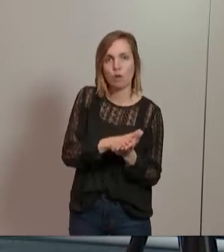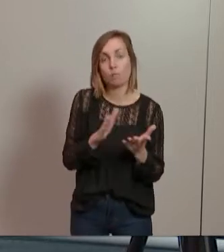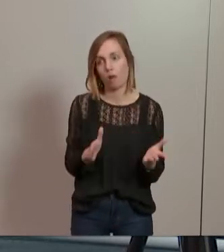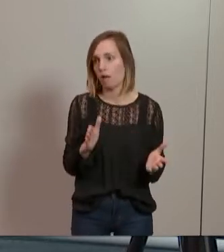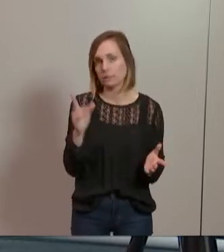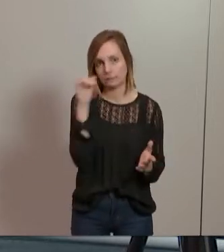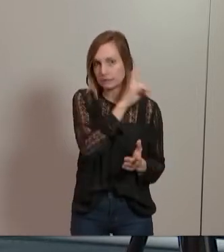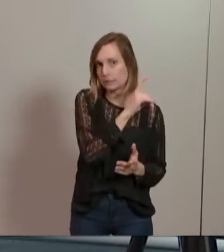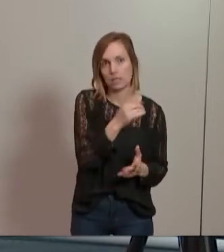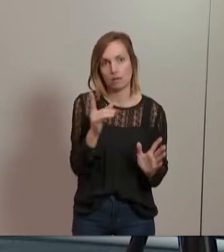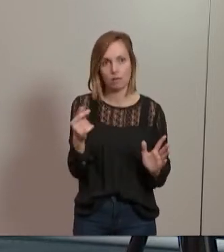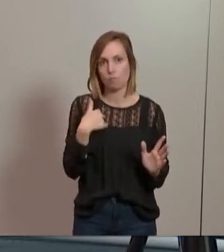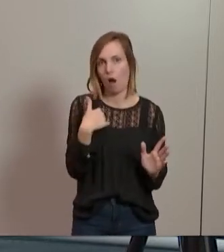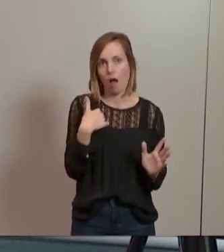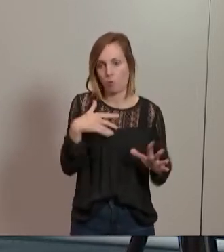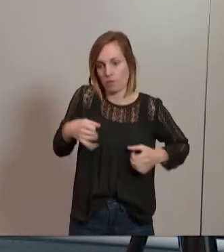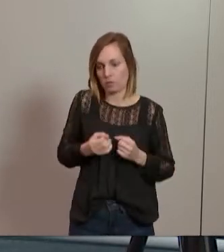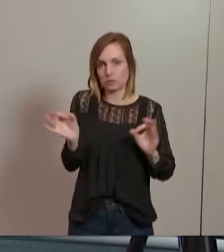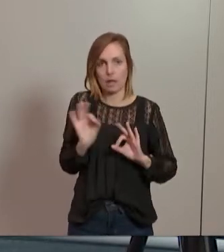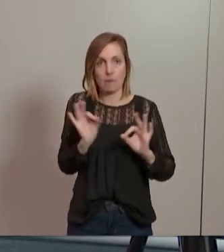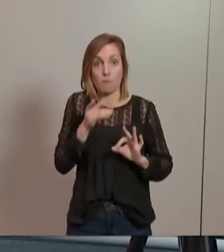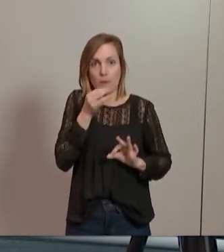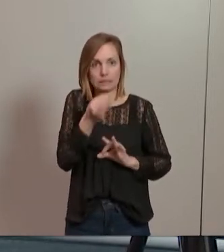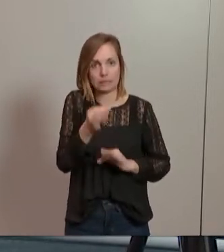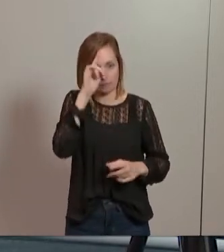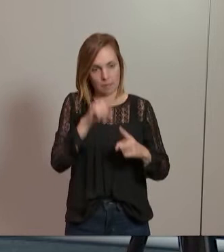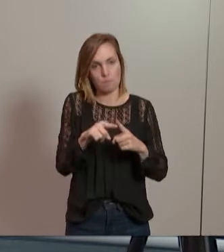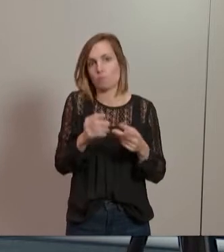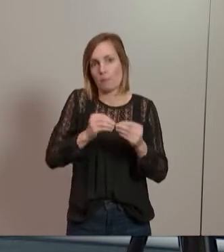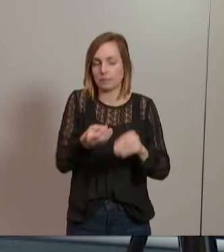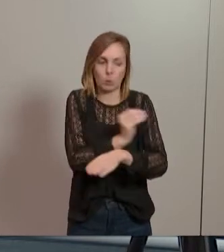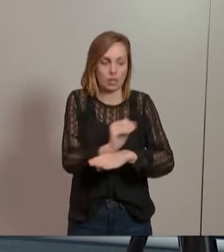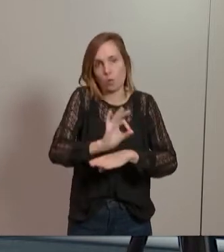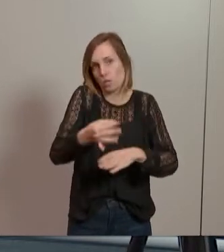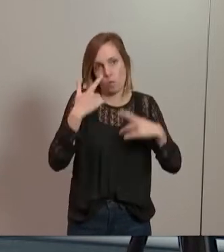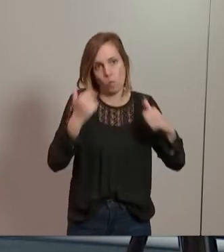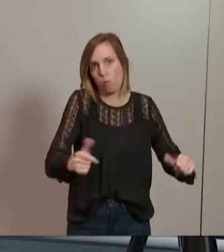vous avez là, c'est évident. Là, les problèmes de sécurité sont vraiment prégnants.